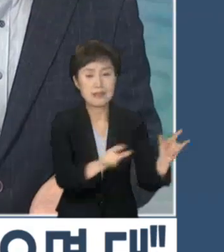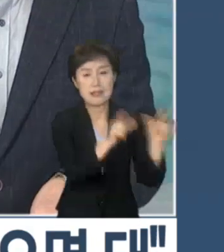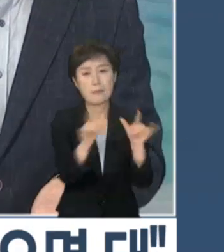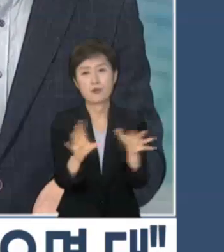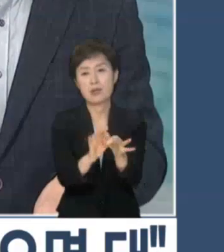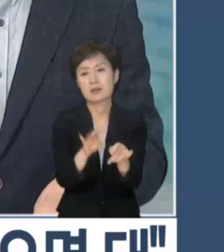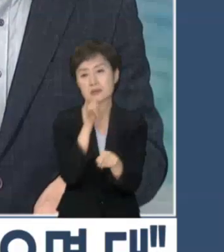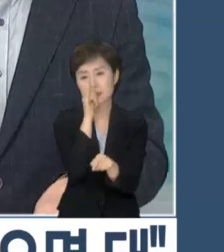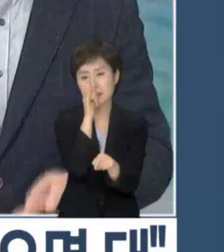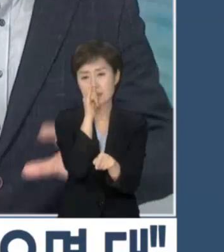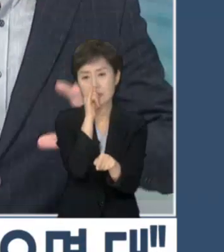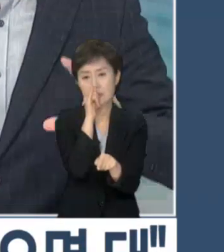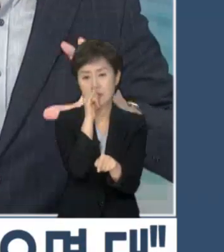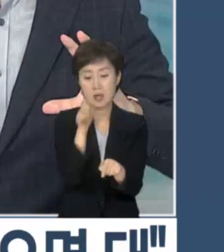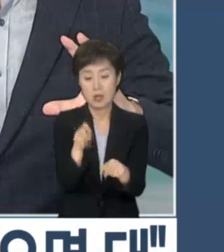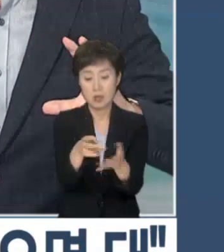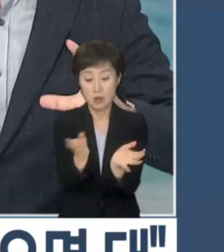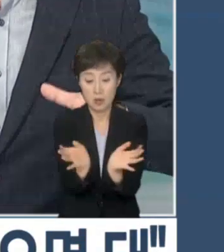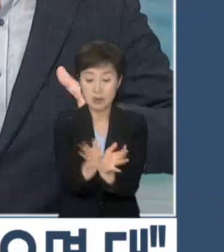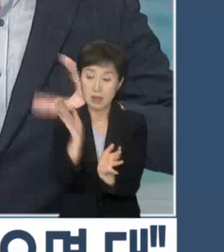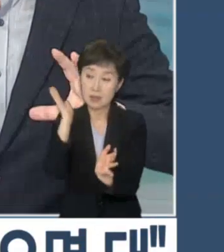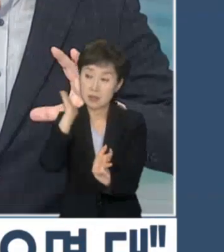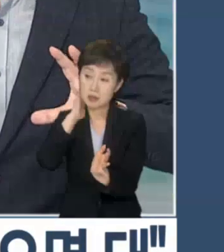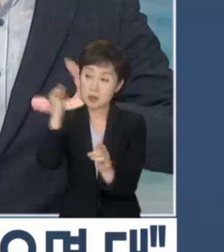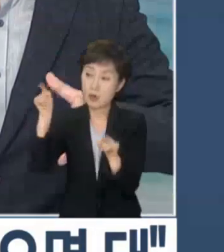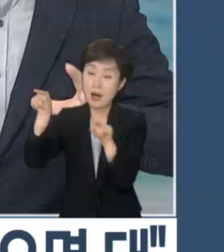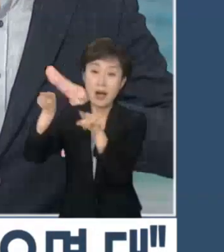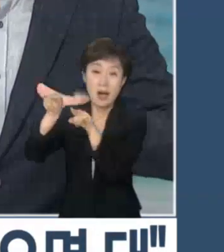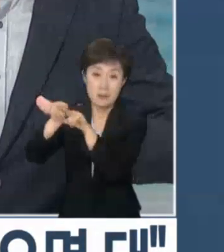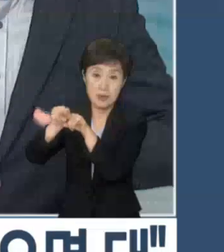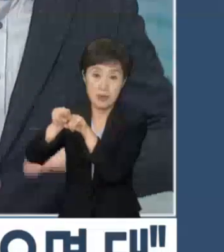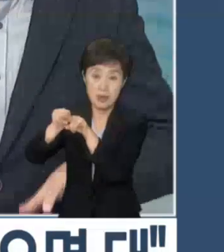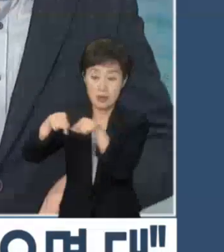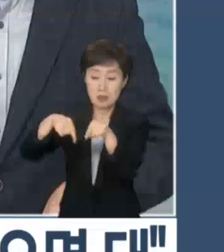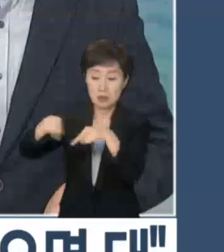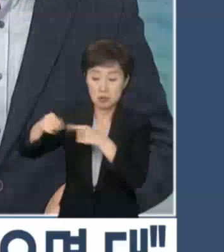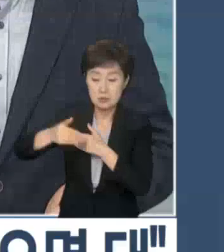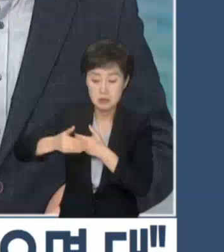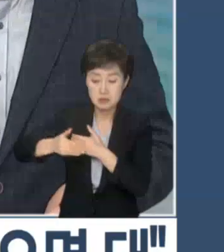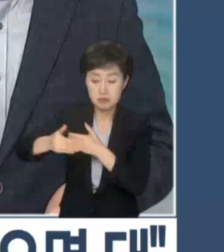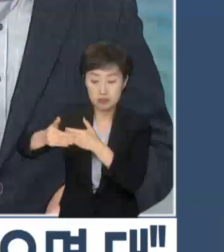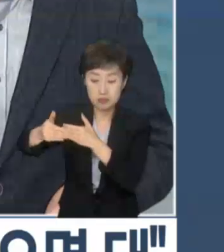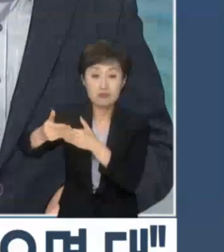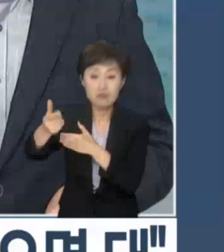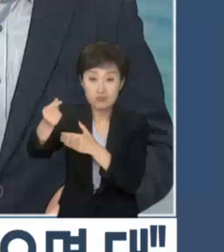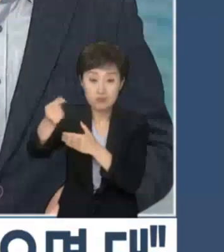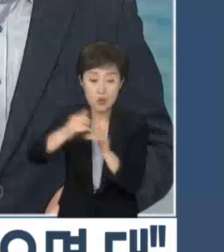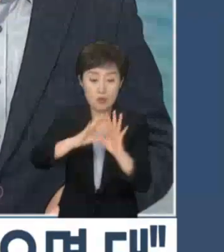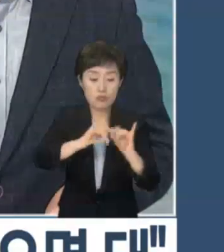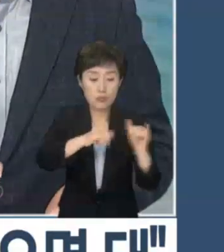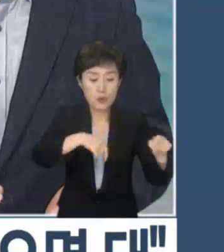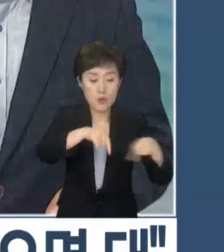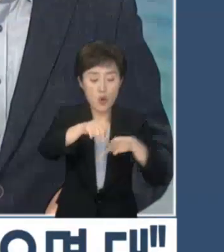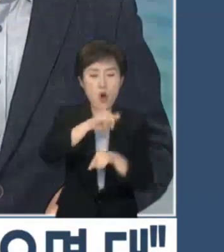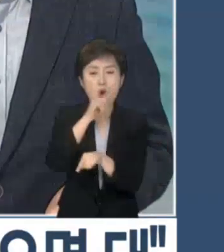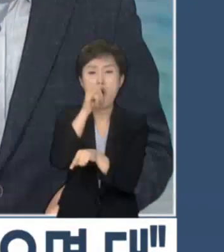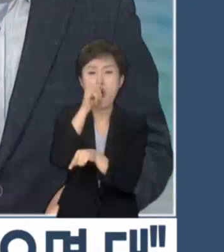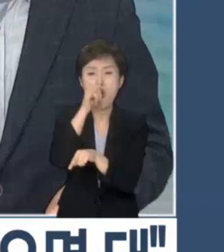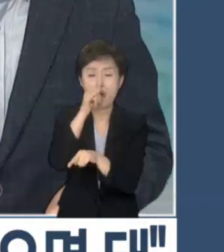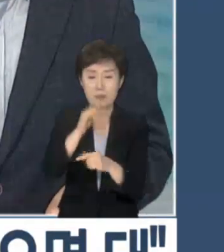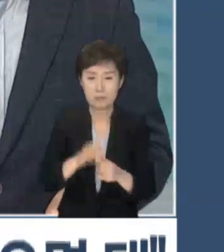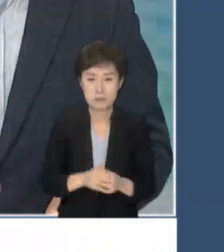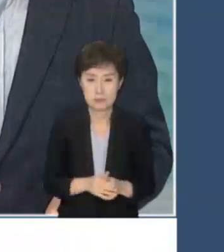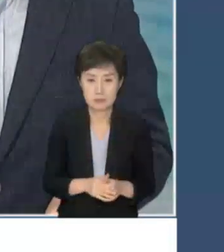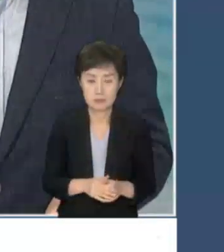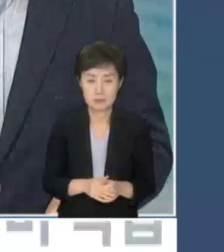여당은 정부와 대통령과 함께 그 양대 축으로서의 그 민생의 바퀴를 굴려야 되는 책임지는